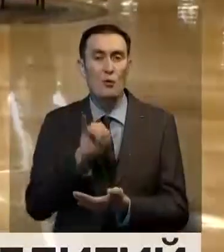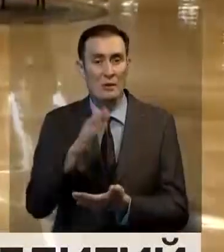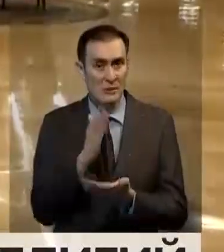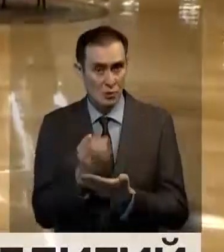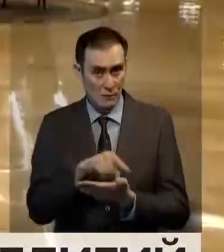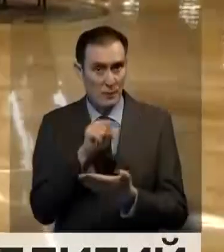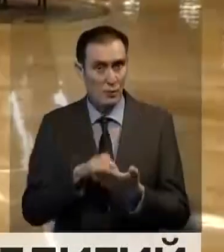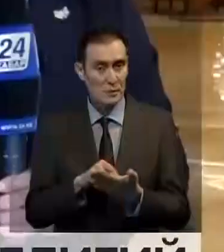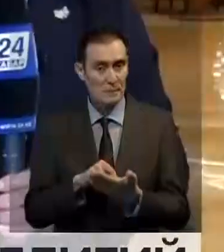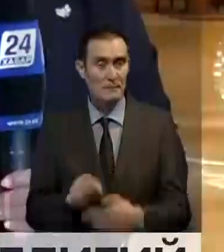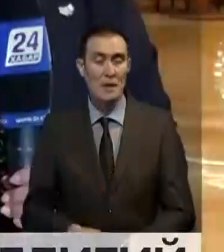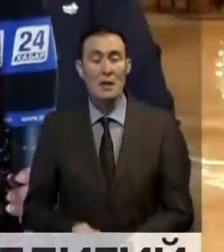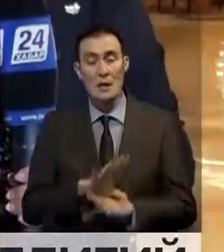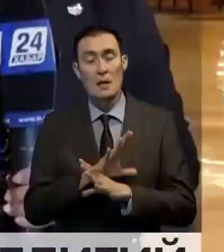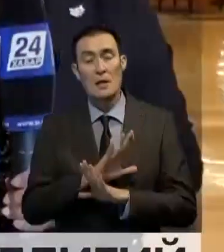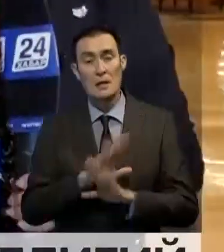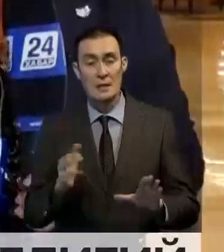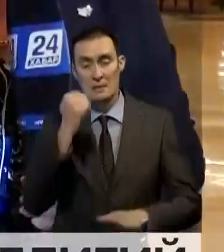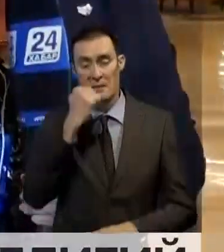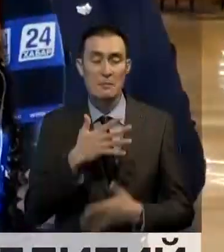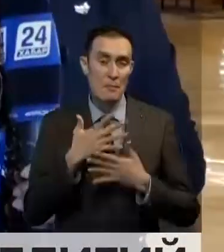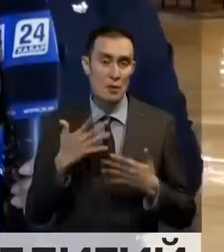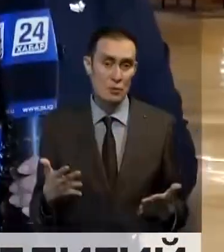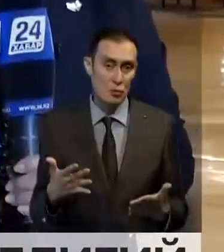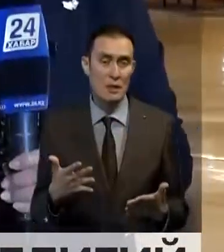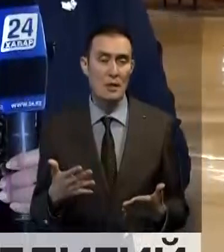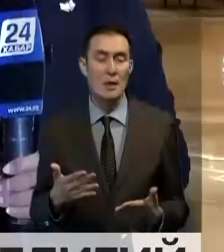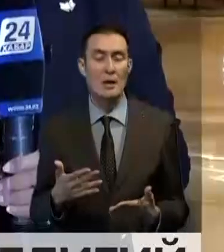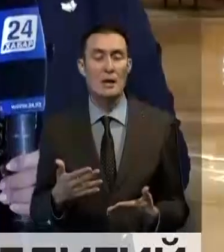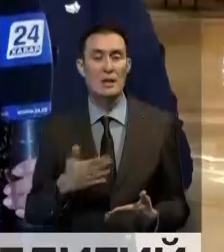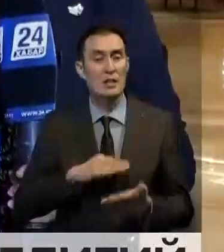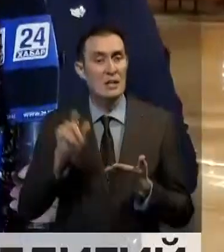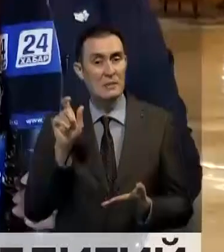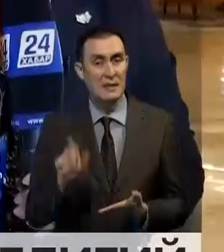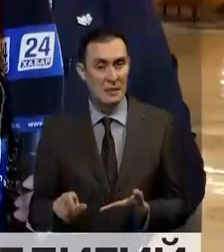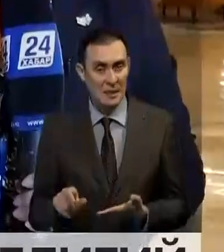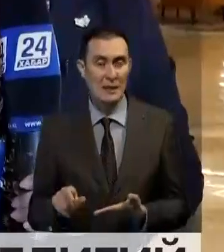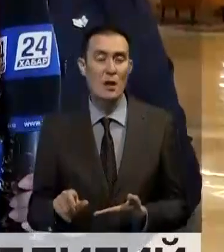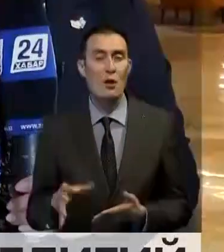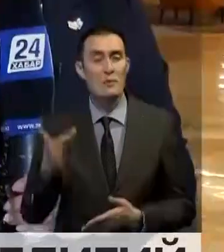есть вопросы ко мне, Вера? Нет, спасибо пока за Жанет Эрнст, за